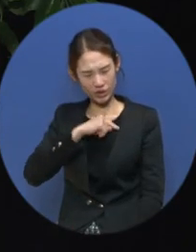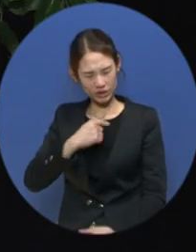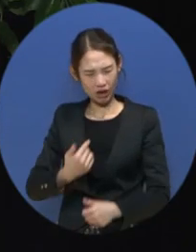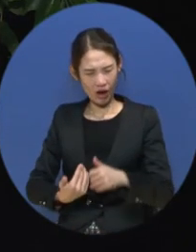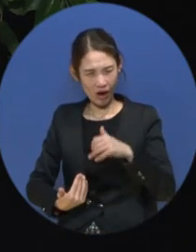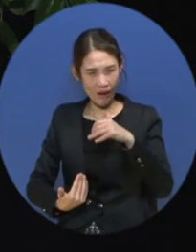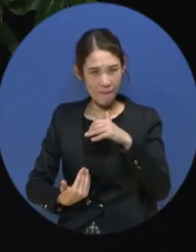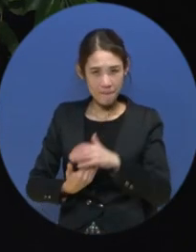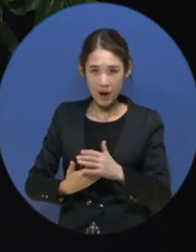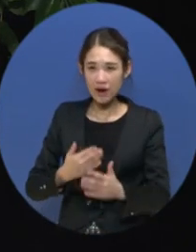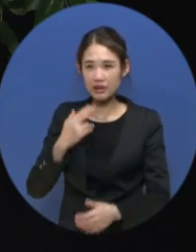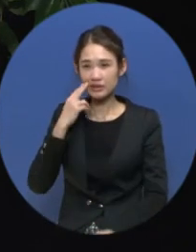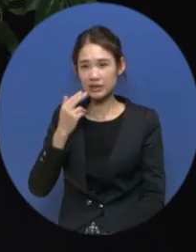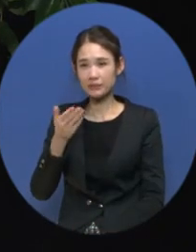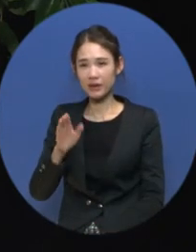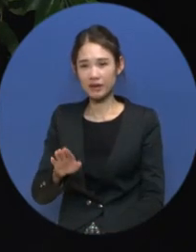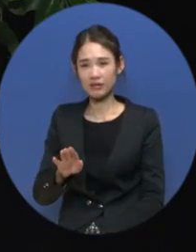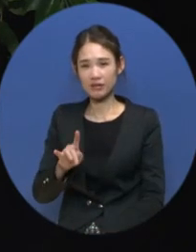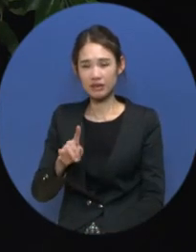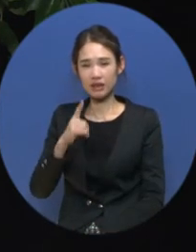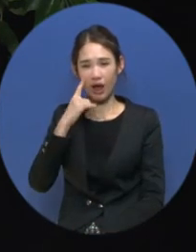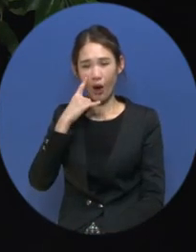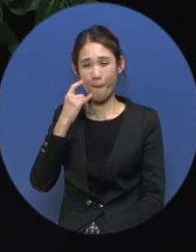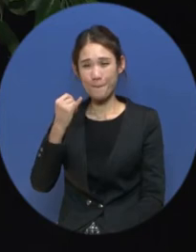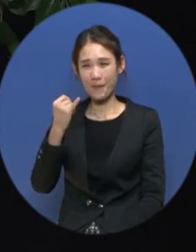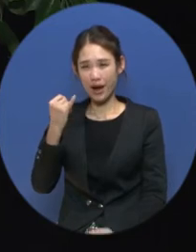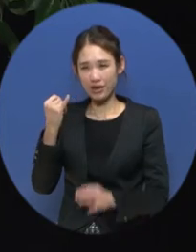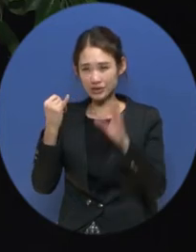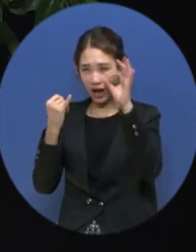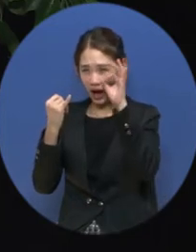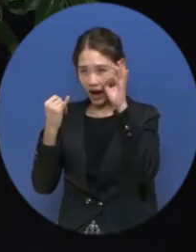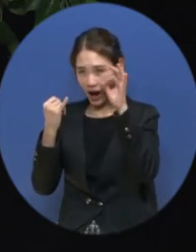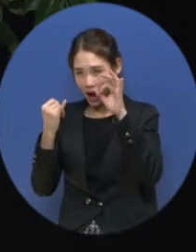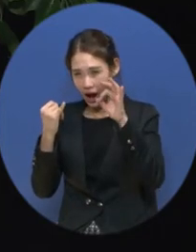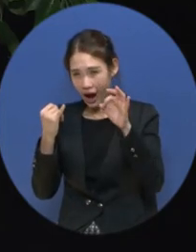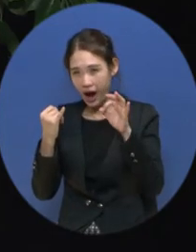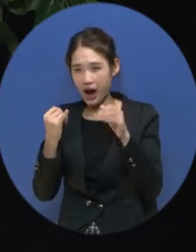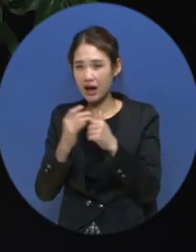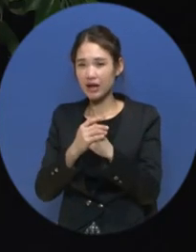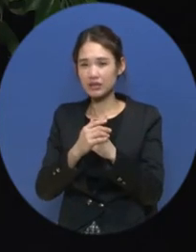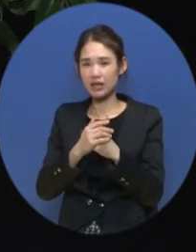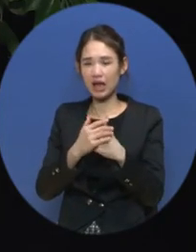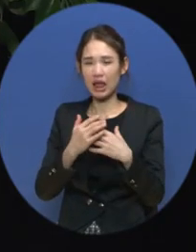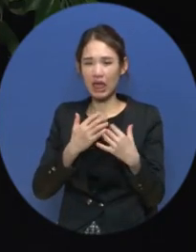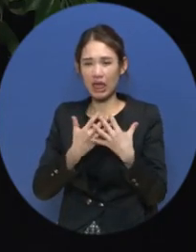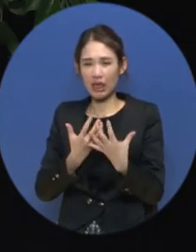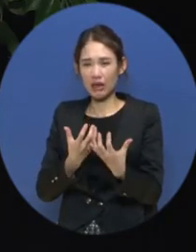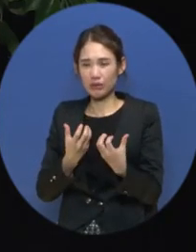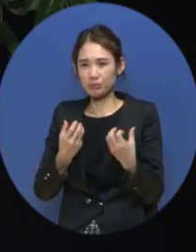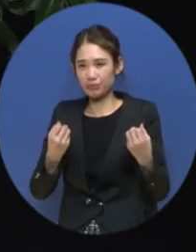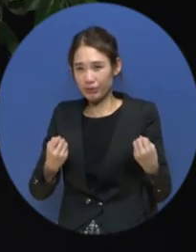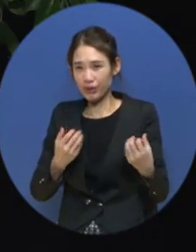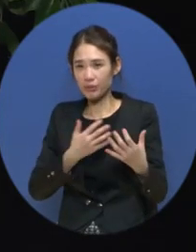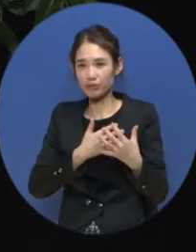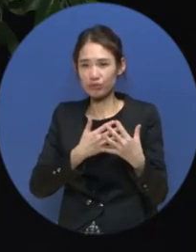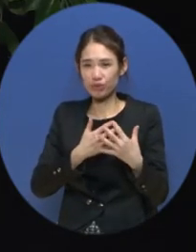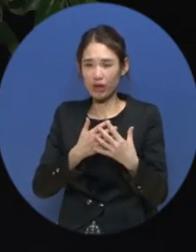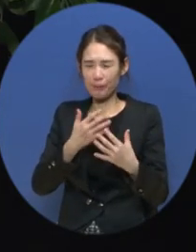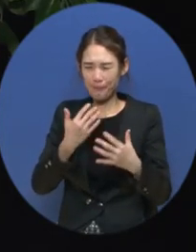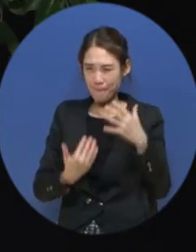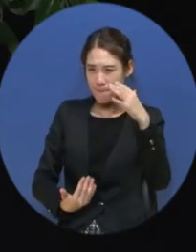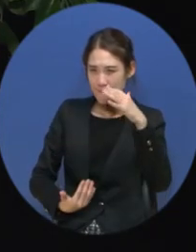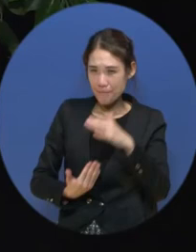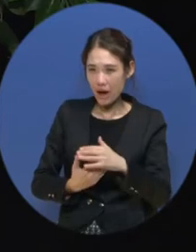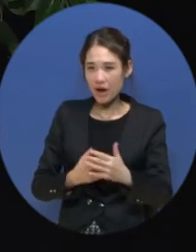이제 클라이막스인데 요때 엄마를 찾는 면서 분리불안이 일어난 시기가 최고조예요.